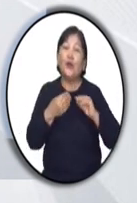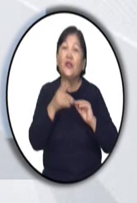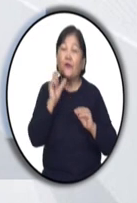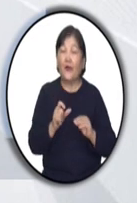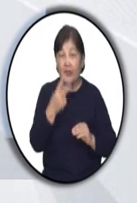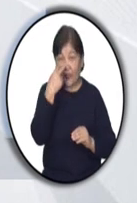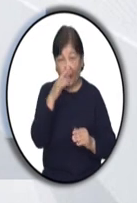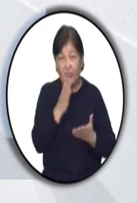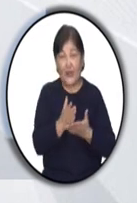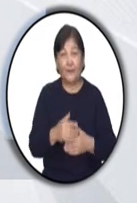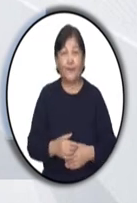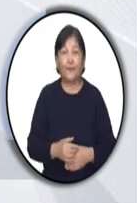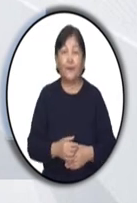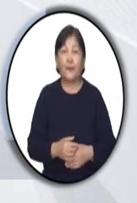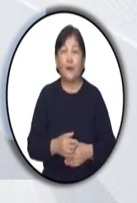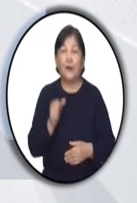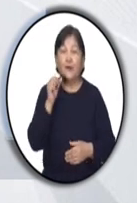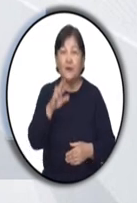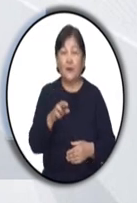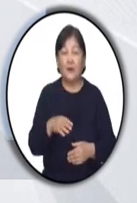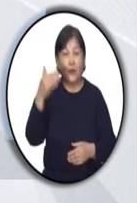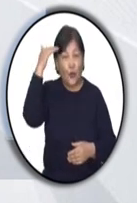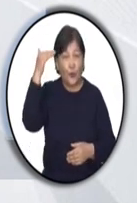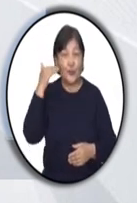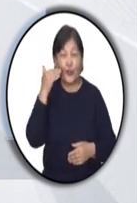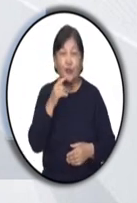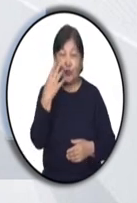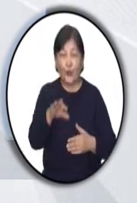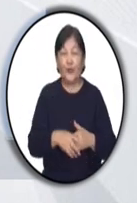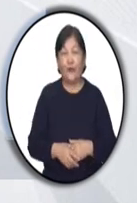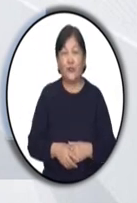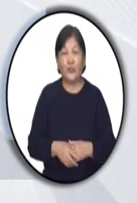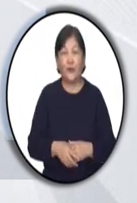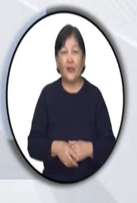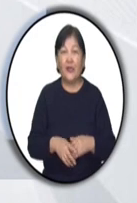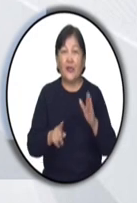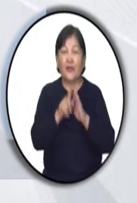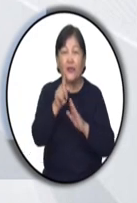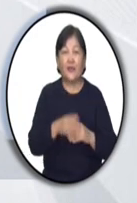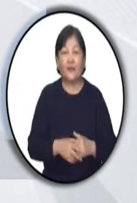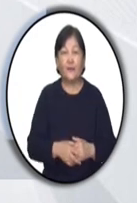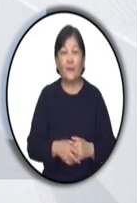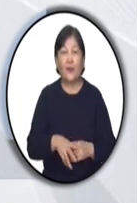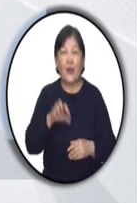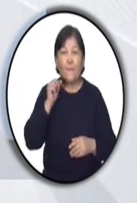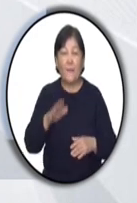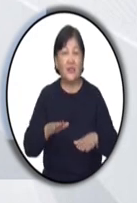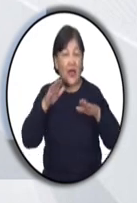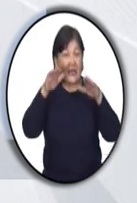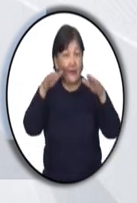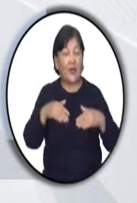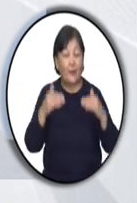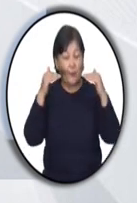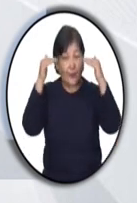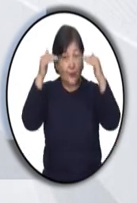одоо хэрэгжүүлж байна вэ гэдгийг авч үзье. За ингээд Өмнөд Солонгосын хувьд бол эхлээд